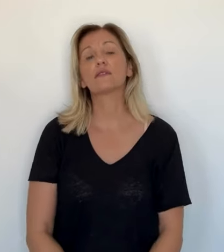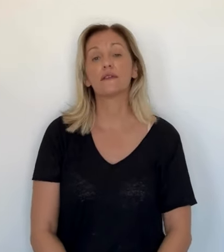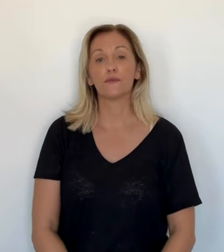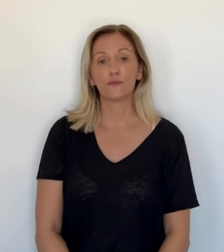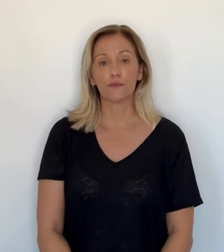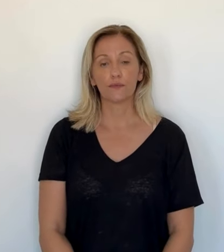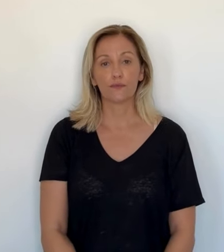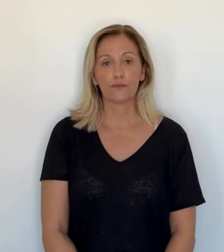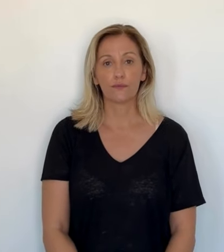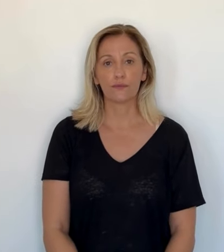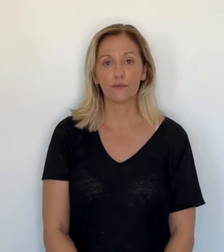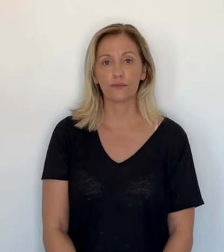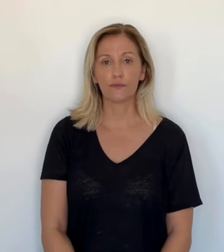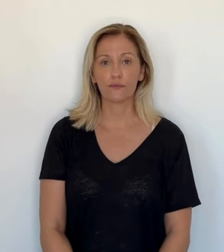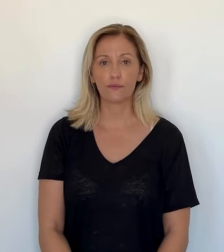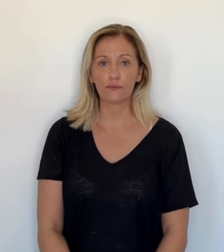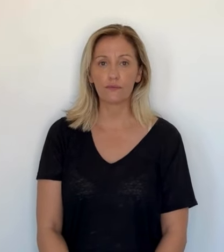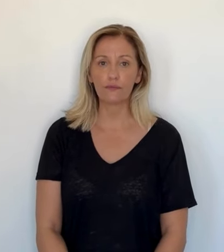et je n plus ma famille avec moi.